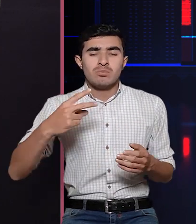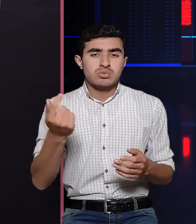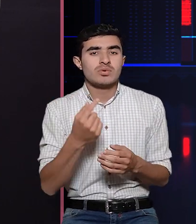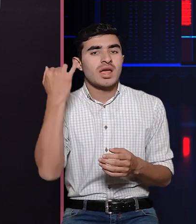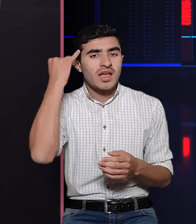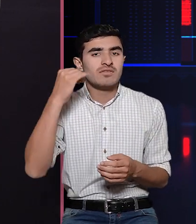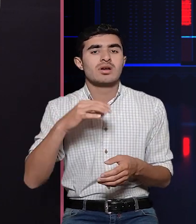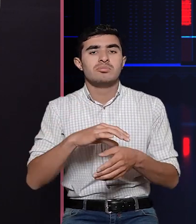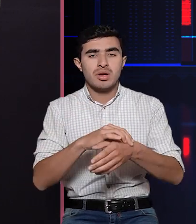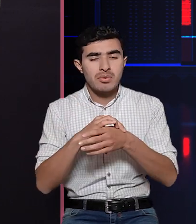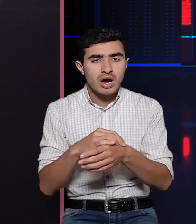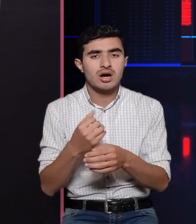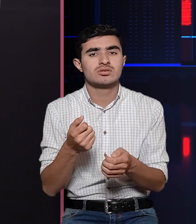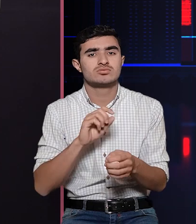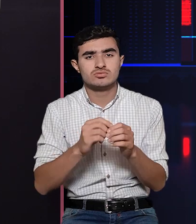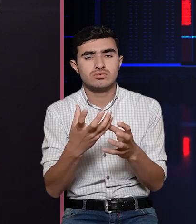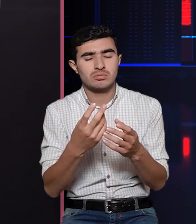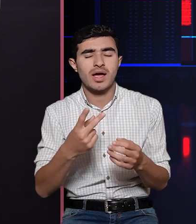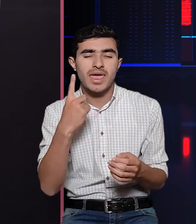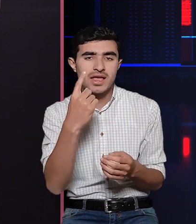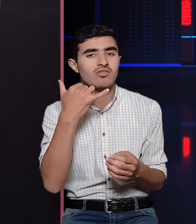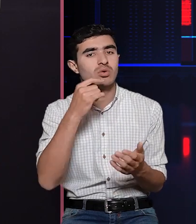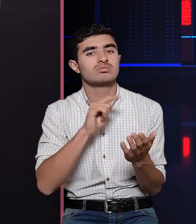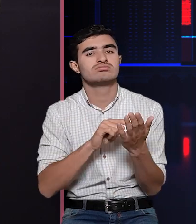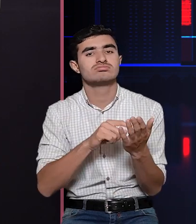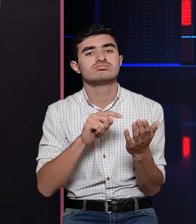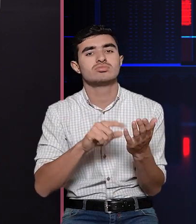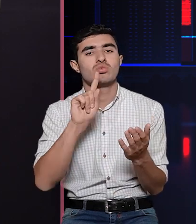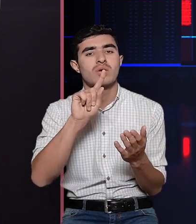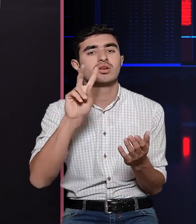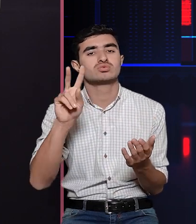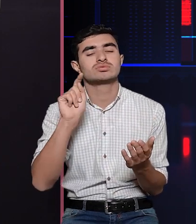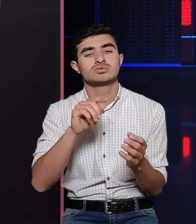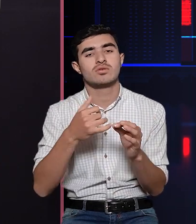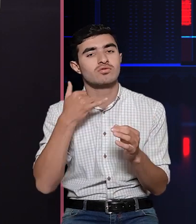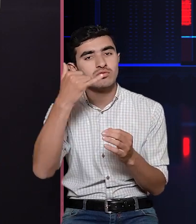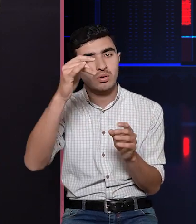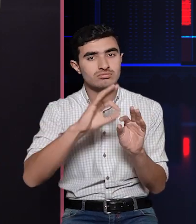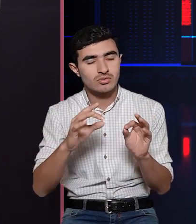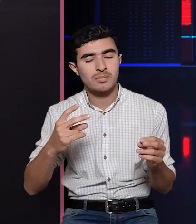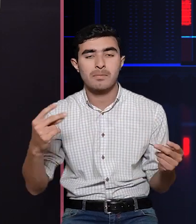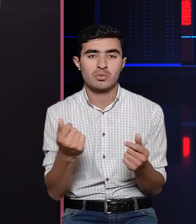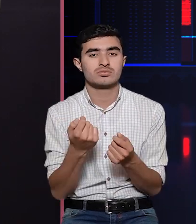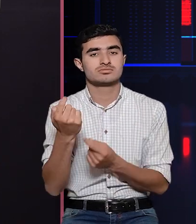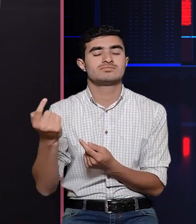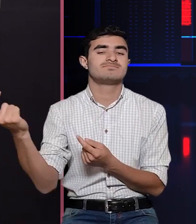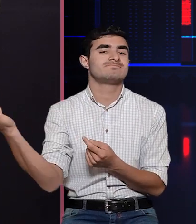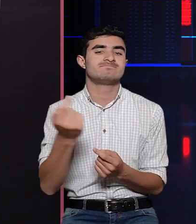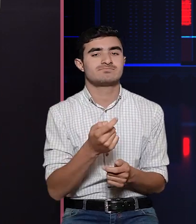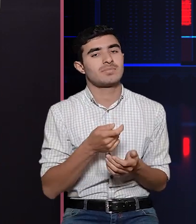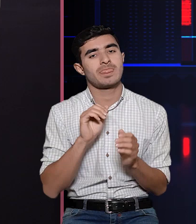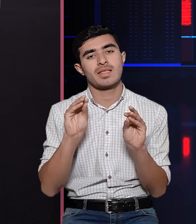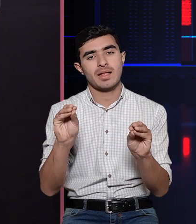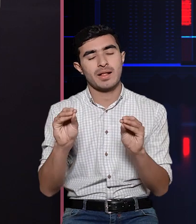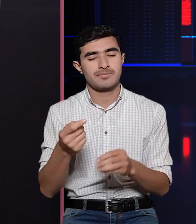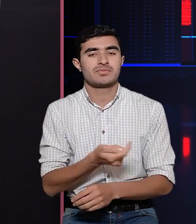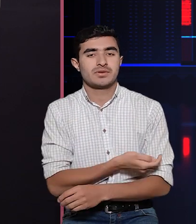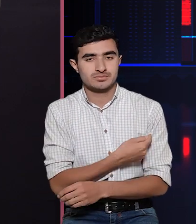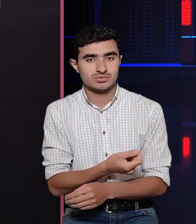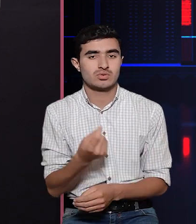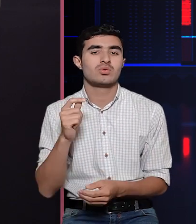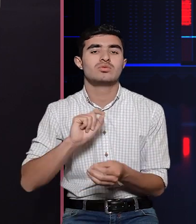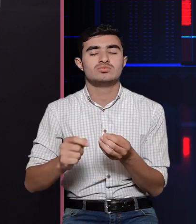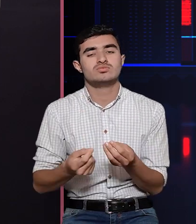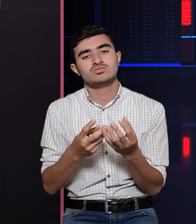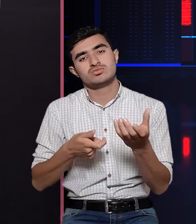گا تو بغیر سفارش کے اس کو تربیت یافتہ ایمرجنسی سروسز مدد کے لیے آئیں گی۔ نہ صرف یہ ختم ہوا بلکہ جیسے ہی ہوا